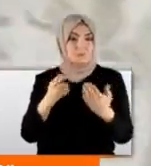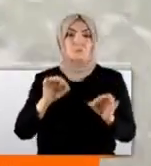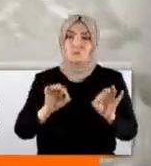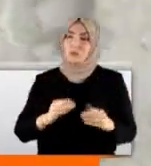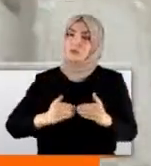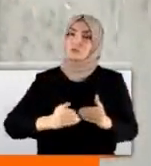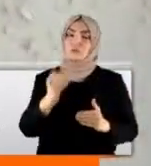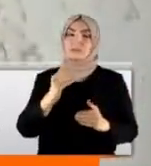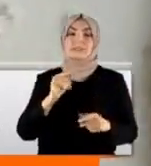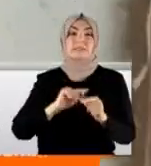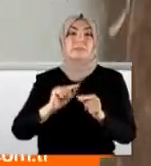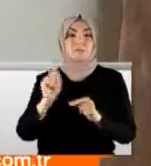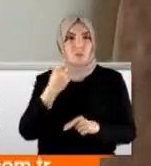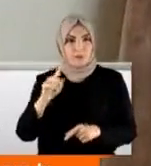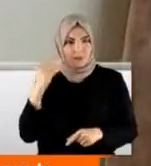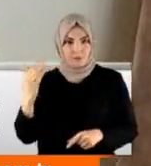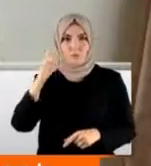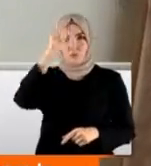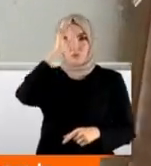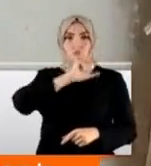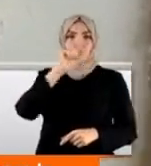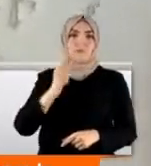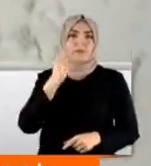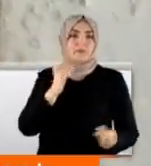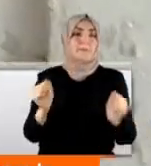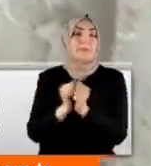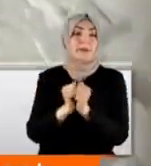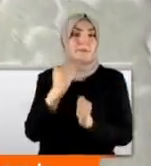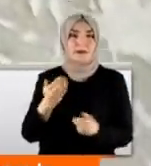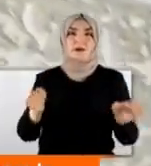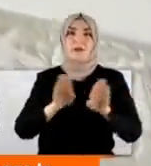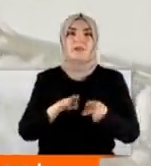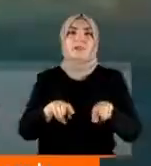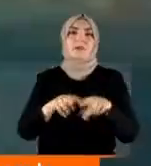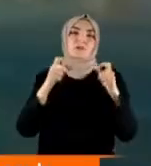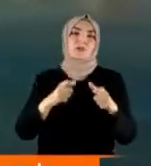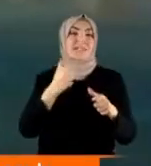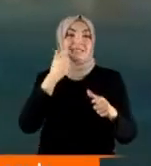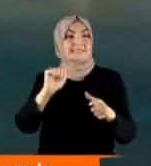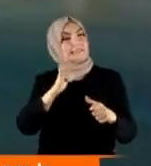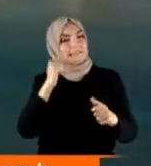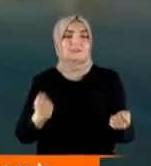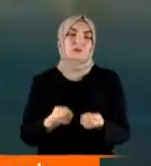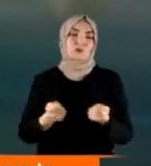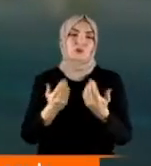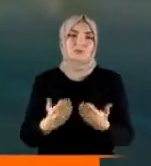yönetimi Türkiye Cumhuriyeti Devleti ile birlikte Kapalı Maraş'ı eski günlerine döndürmeye çalışacak.